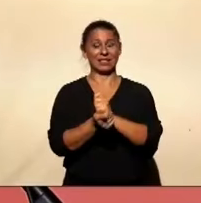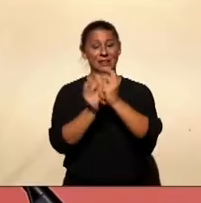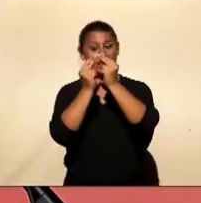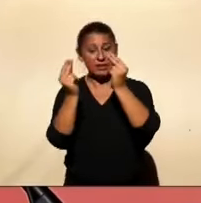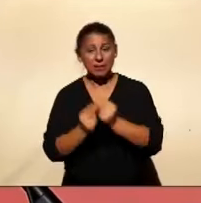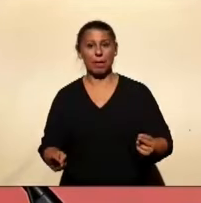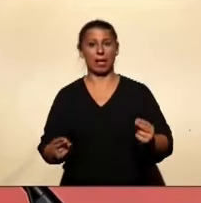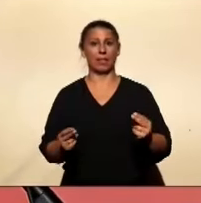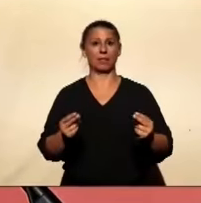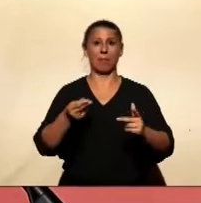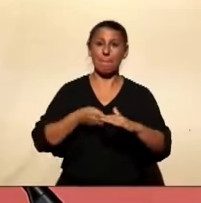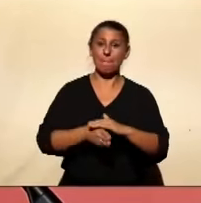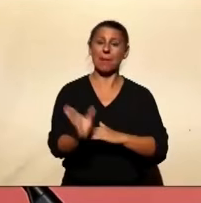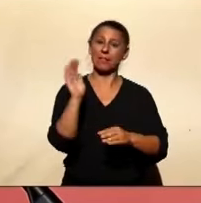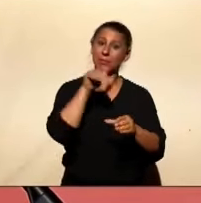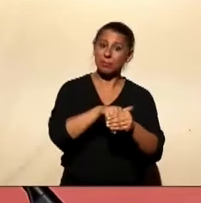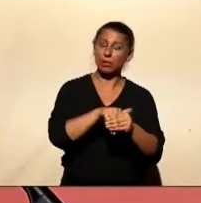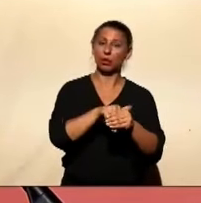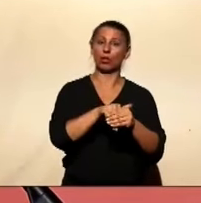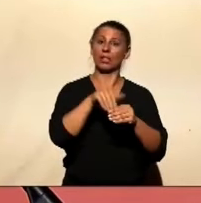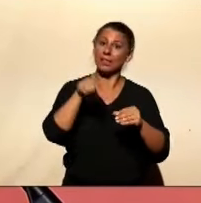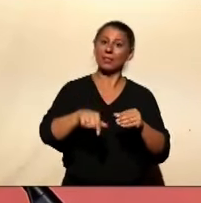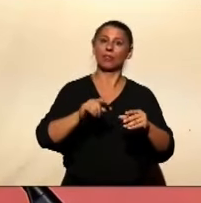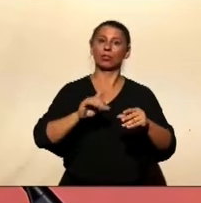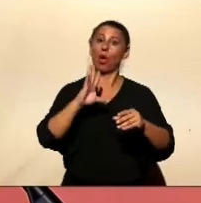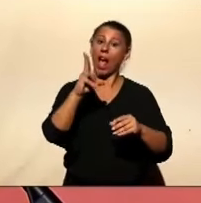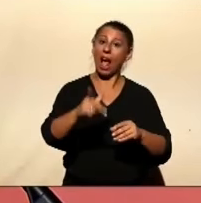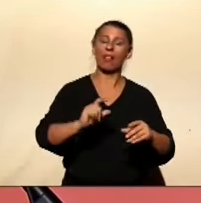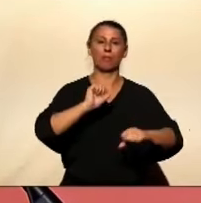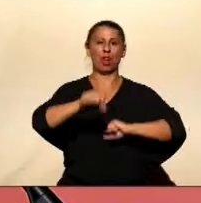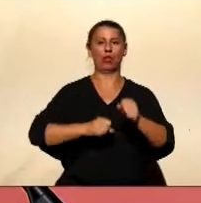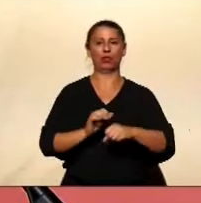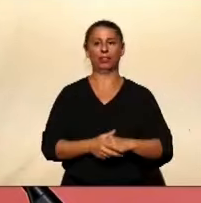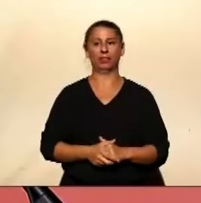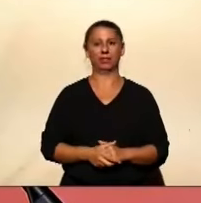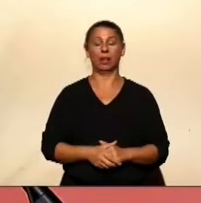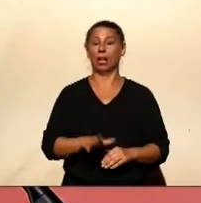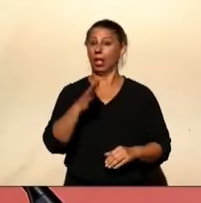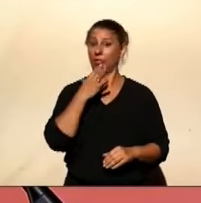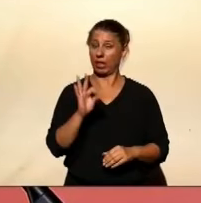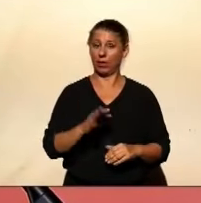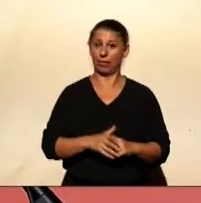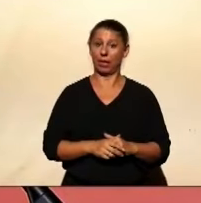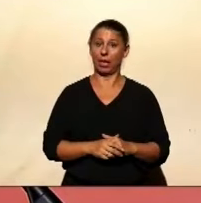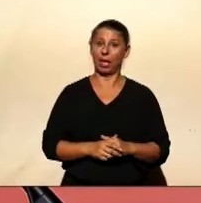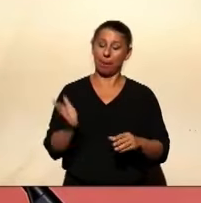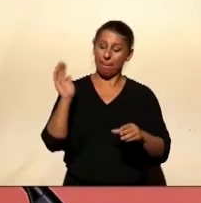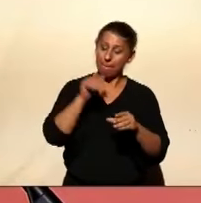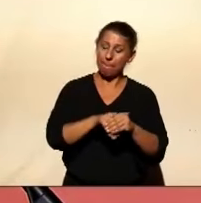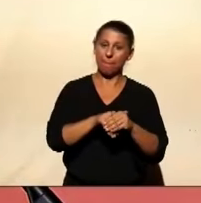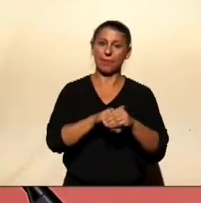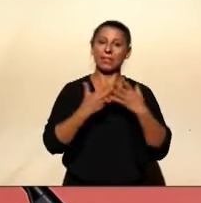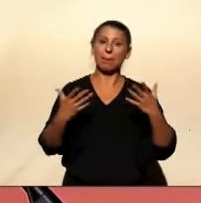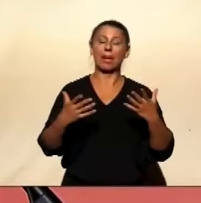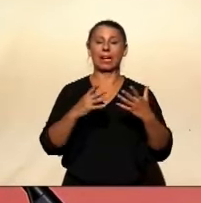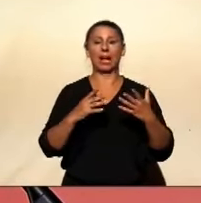συμπέρασμα μέσα από τη συμμετοχή σε αυτούς τους καθημερινούς αγώνες. Δηλαδή μέσα στα μεγάλα